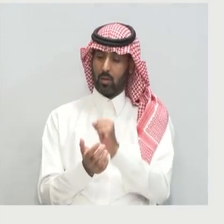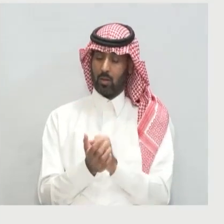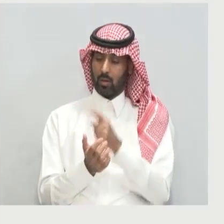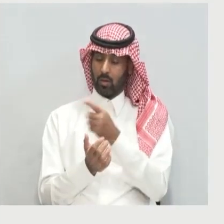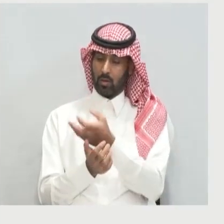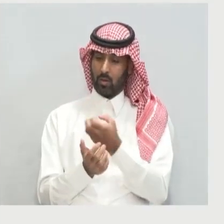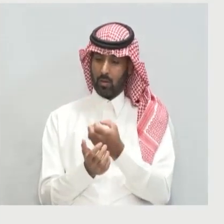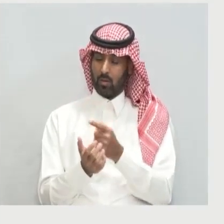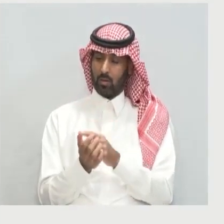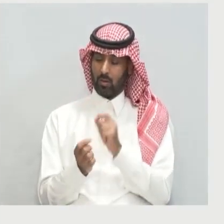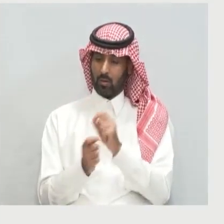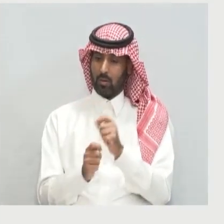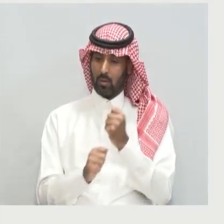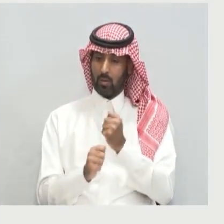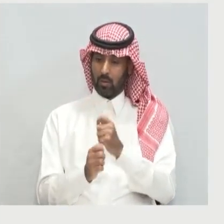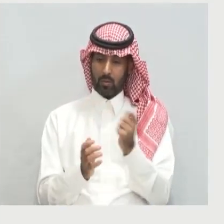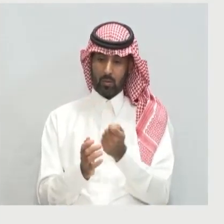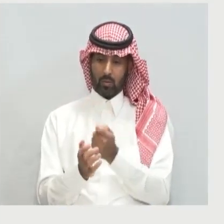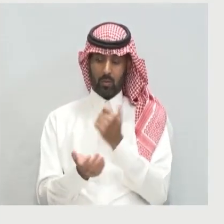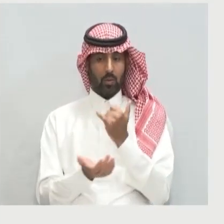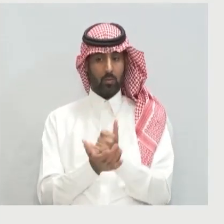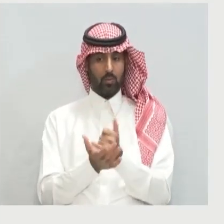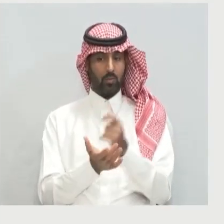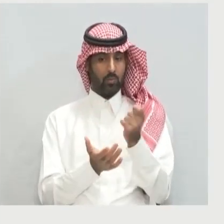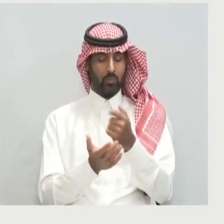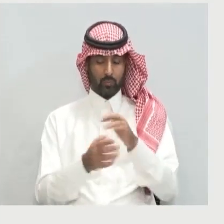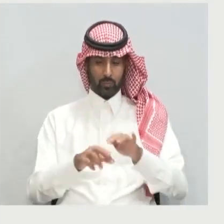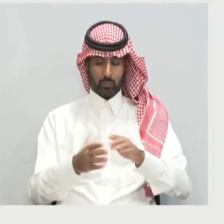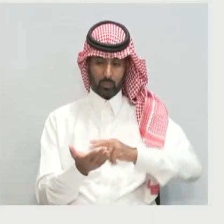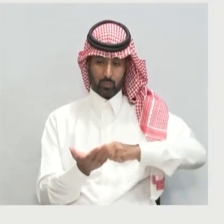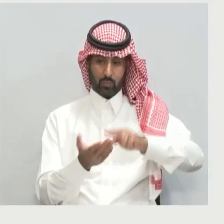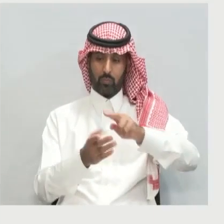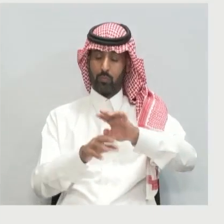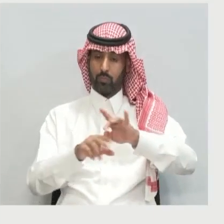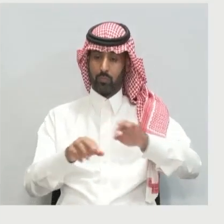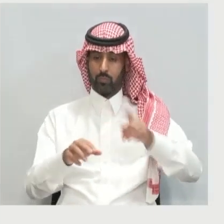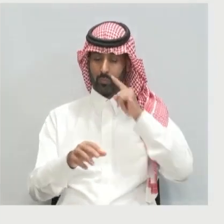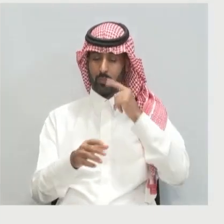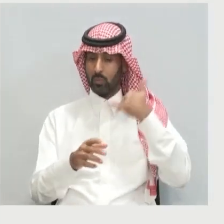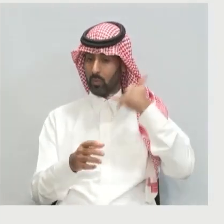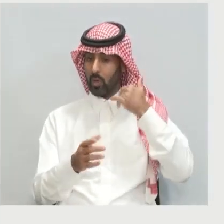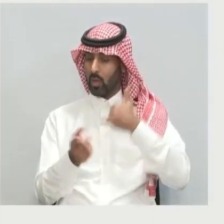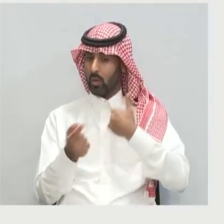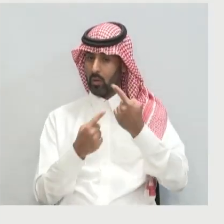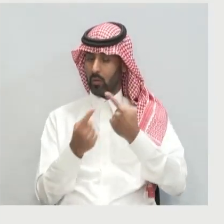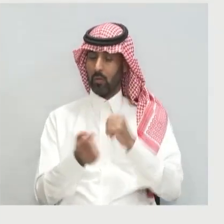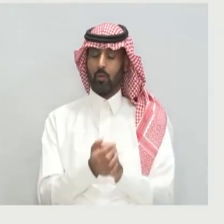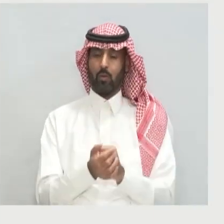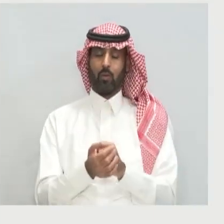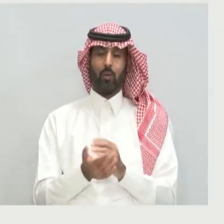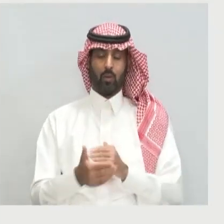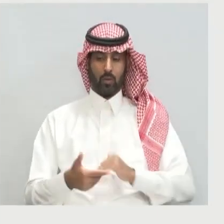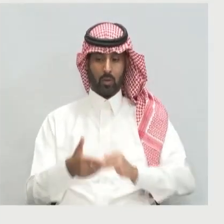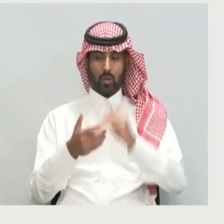التي قامت في كتابه هذه المعلومات ووسائل الاتصال بهم ساعدنا